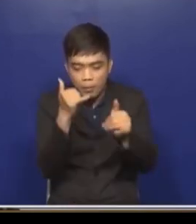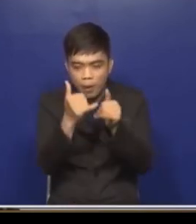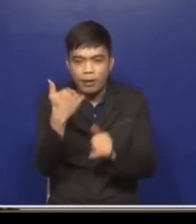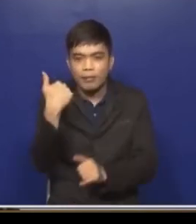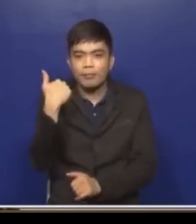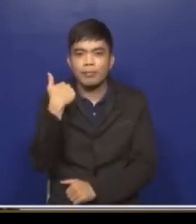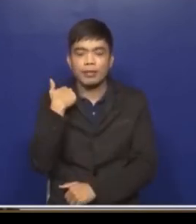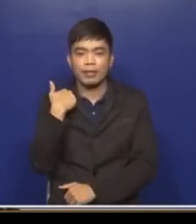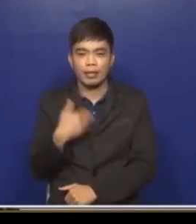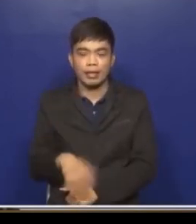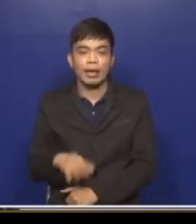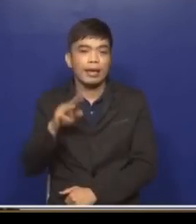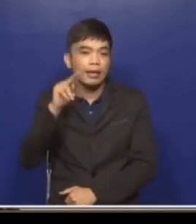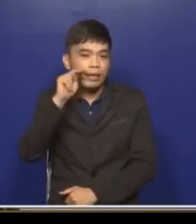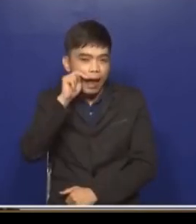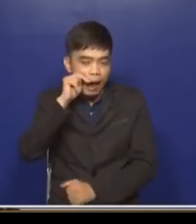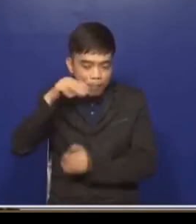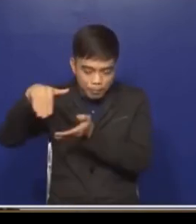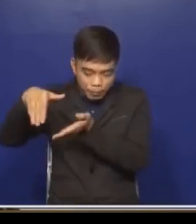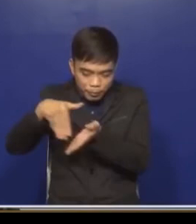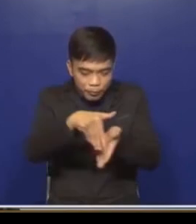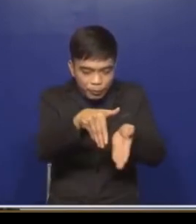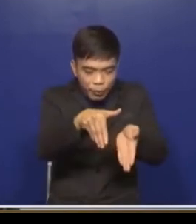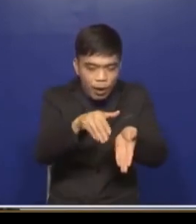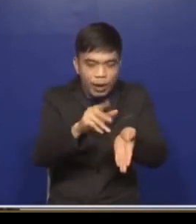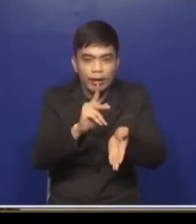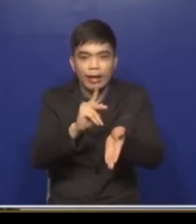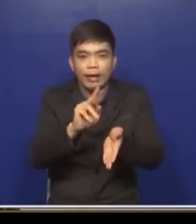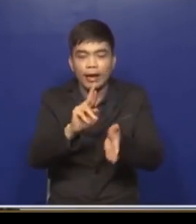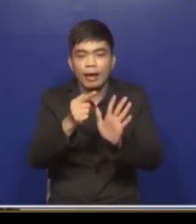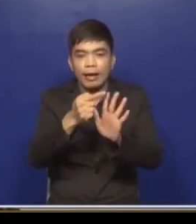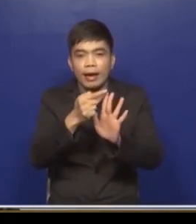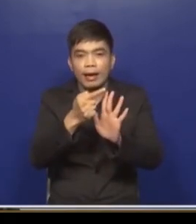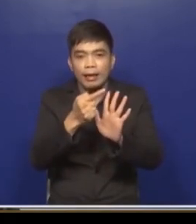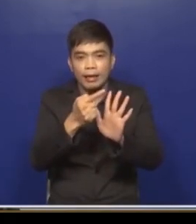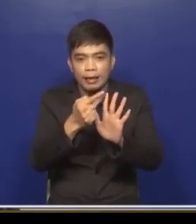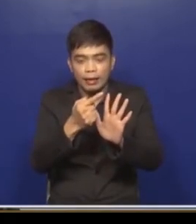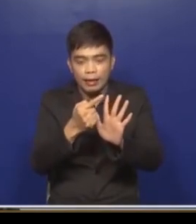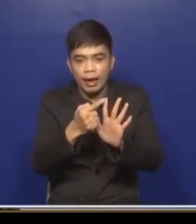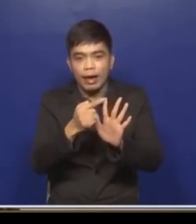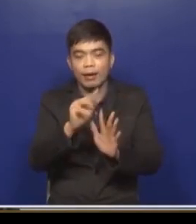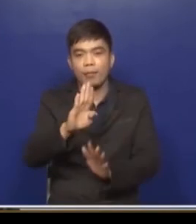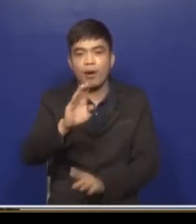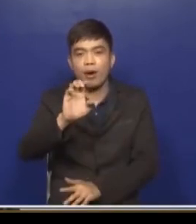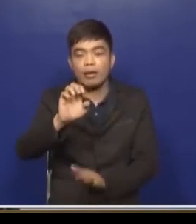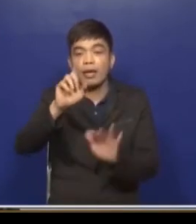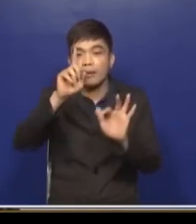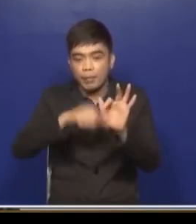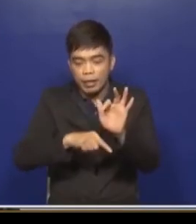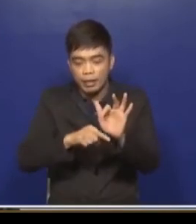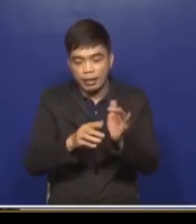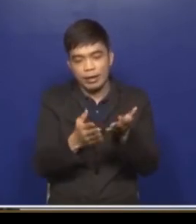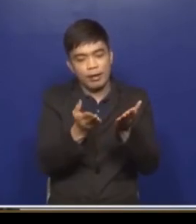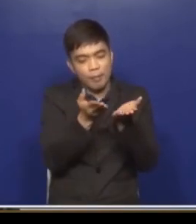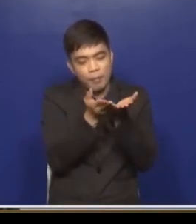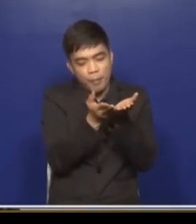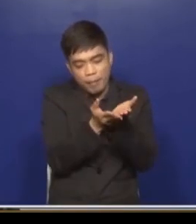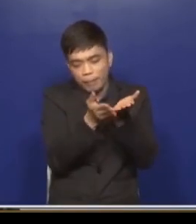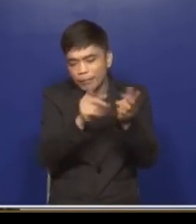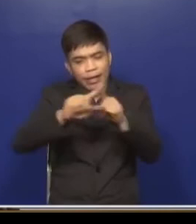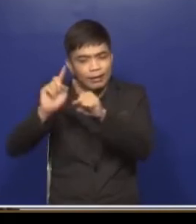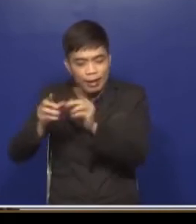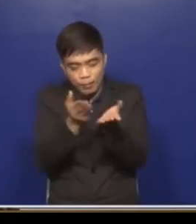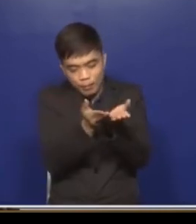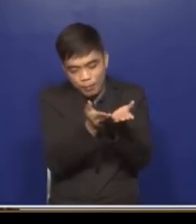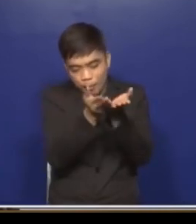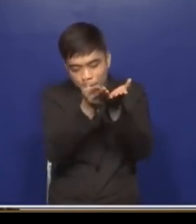ปากนำกะบี่ รองปากน้ำกะบี่ ร่องปากน้คลองศนหรอร่องครองมากที่เข้าสู่ท่าเทียบเรือก สะผ่านข้